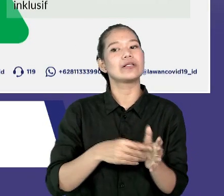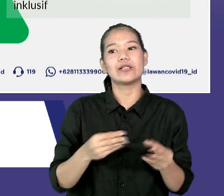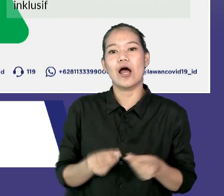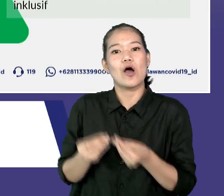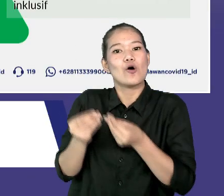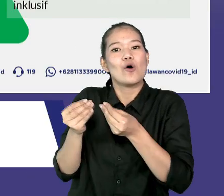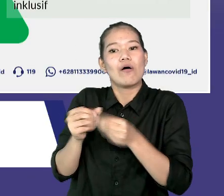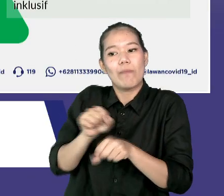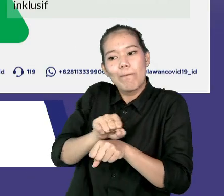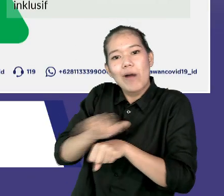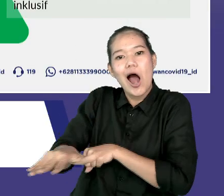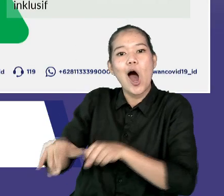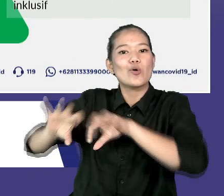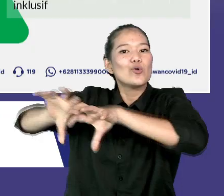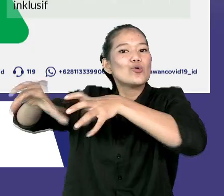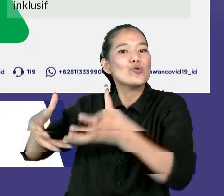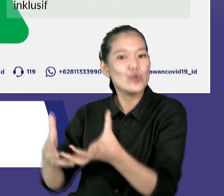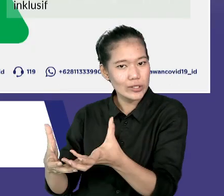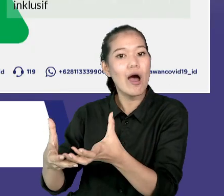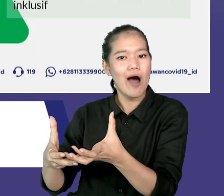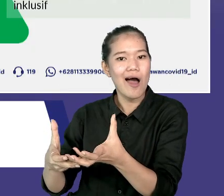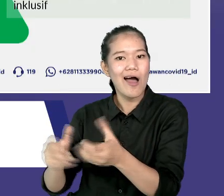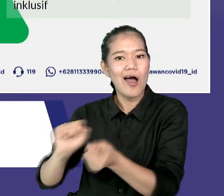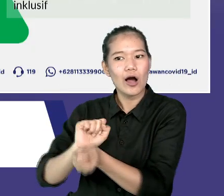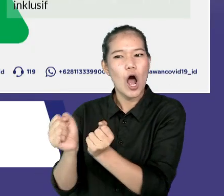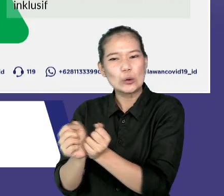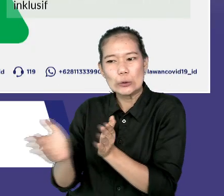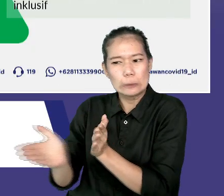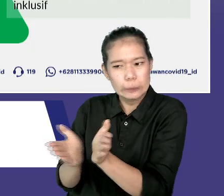memberi pengaruh besar dalam pengendalian COVID-19